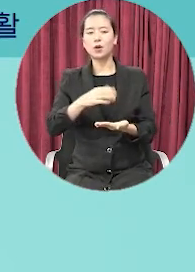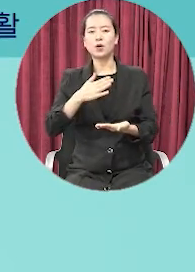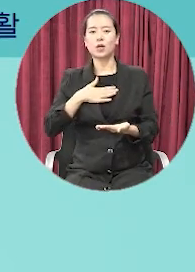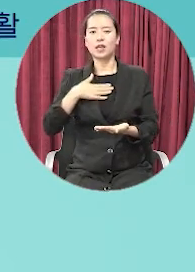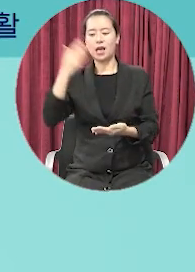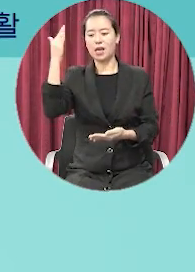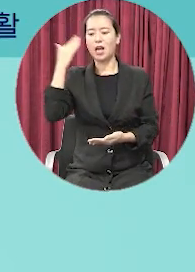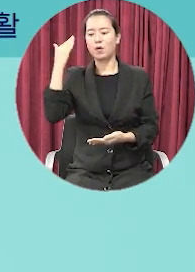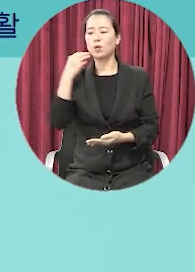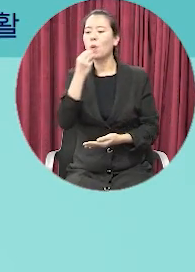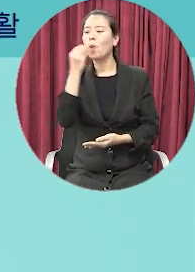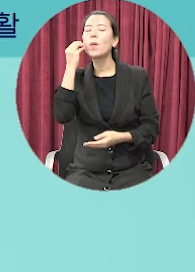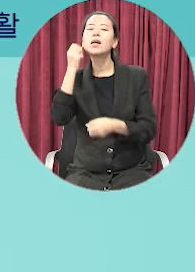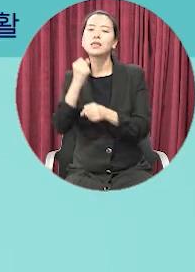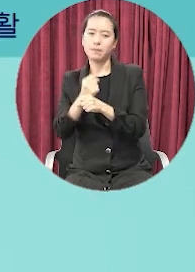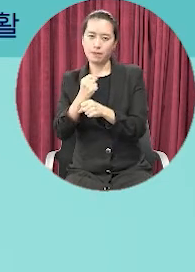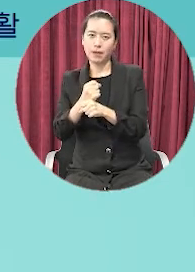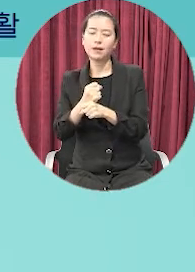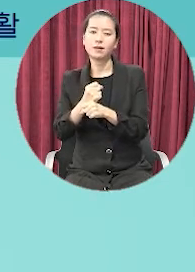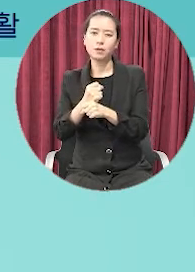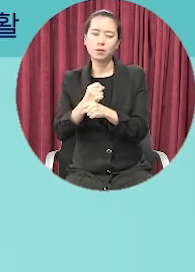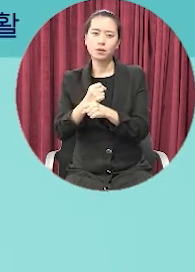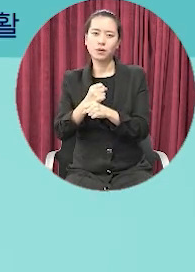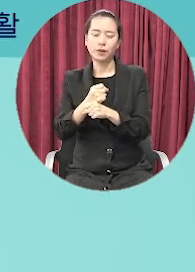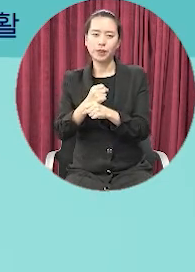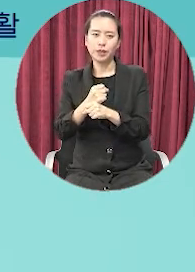형태로 이렇게 만들었고, 이거를